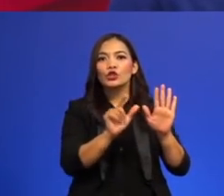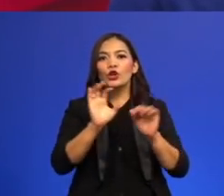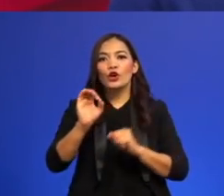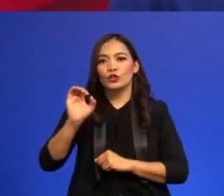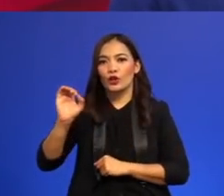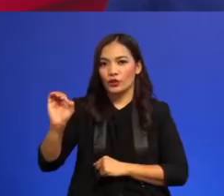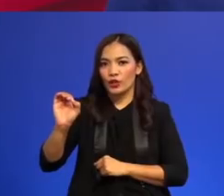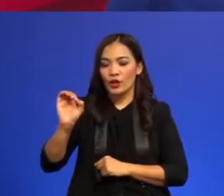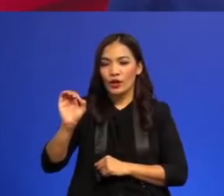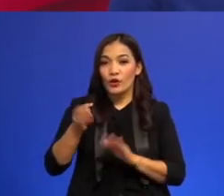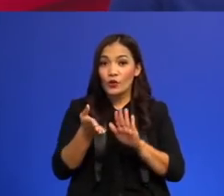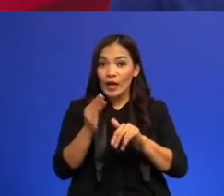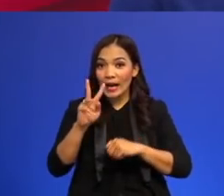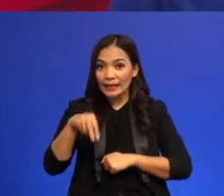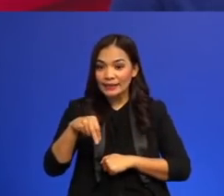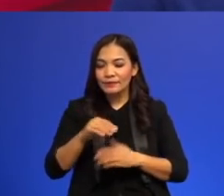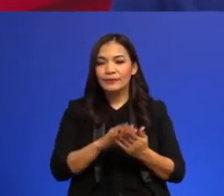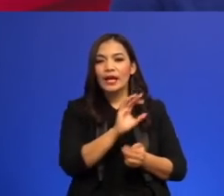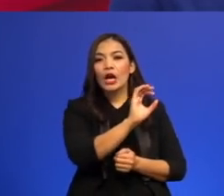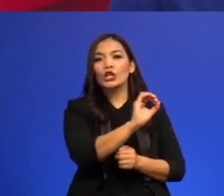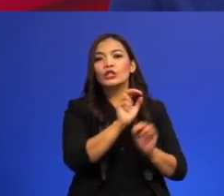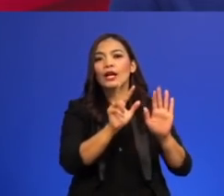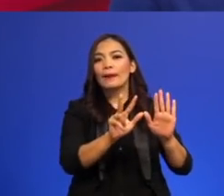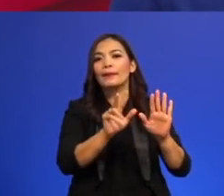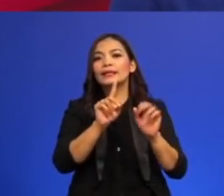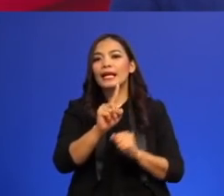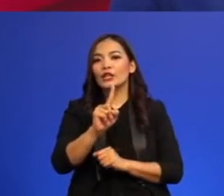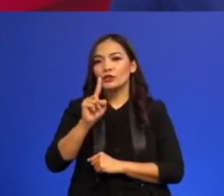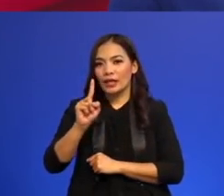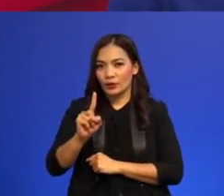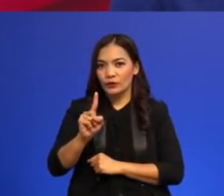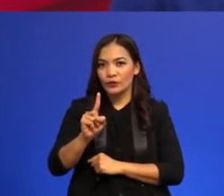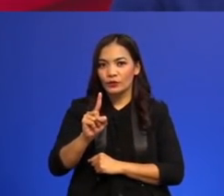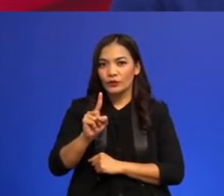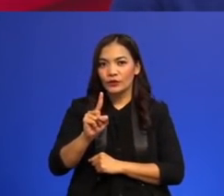08 11 99 35 700. Saya ulangi sekali lagi Bapak Ibu ya,